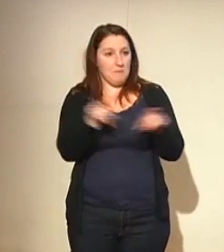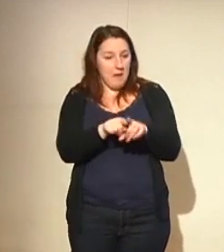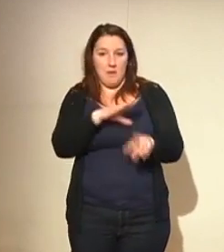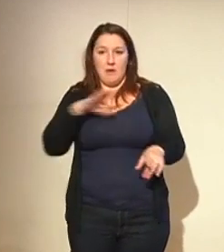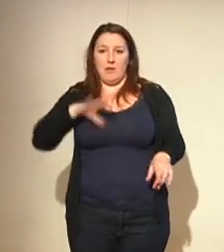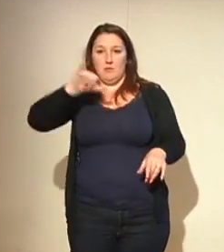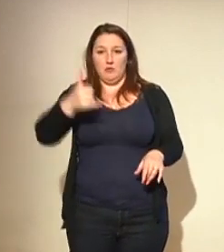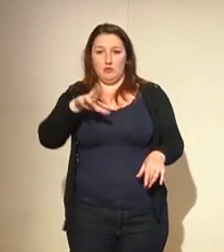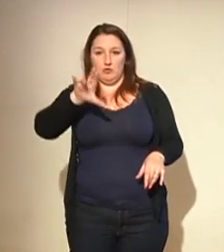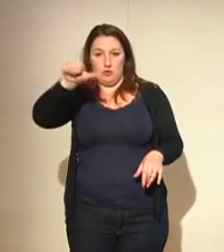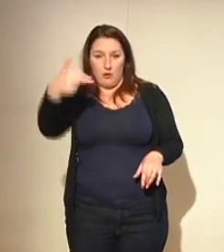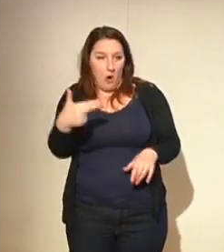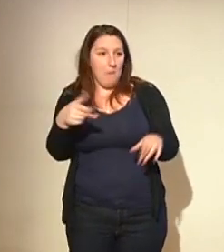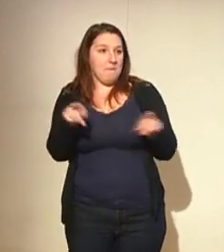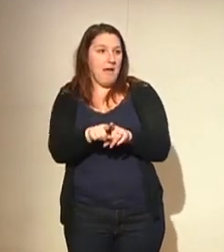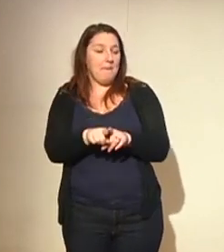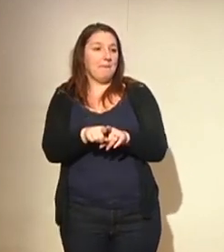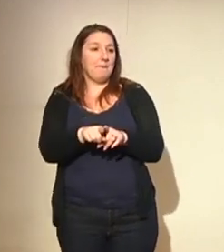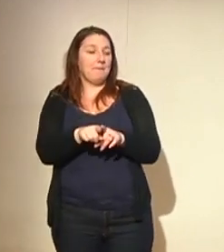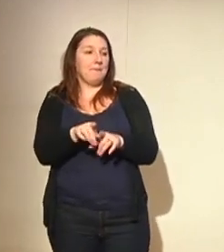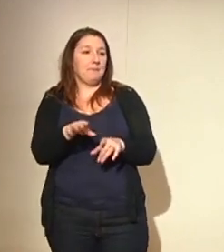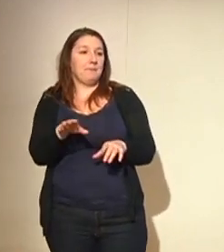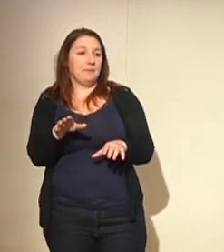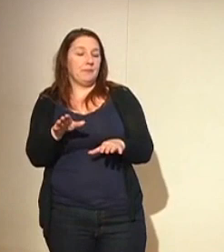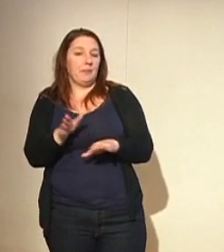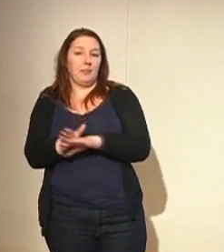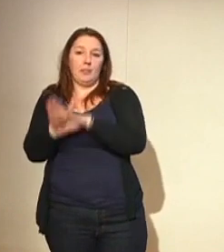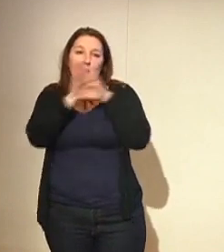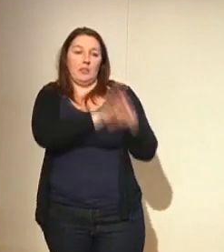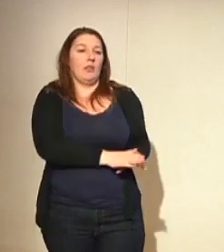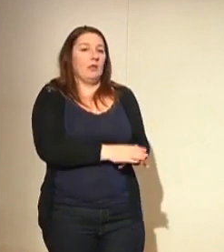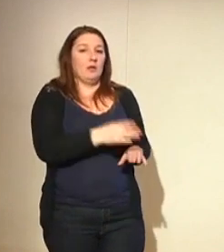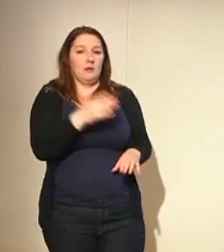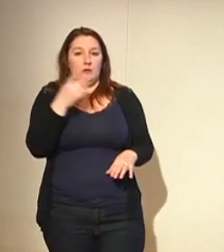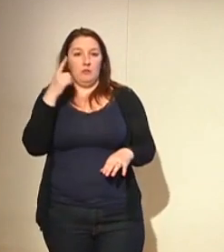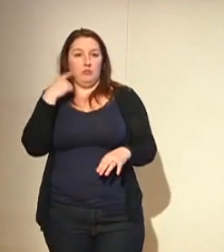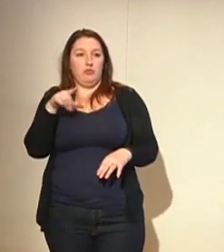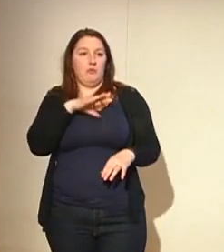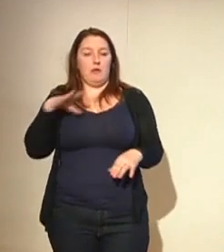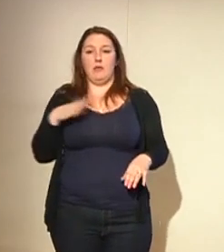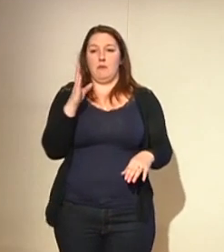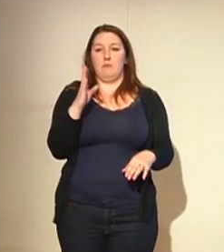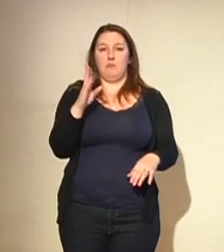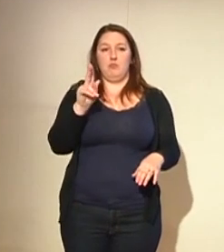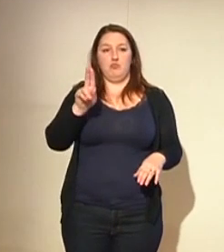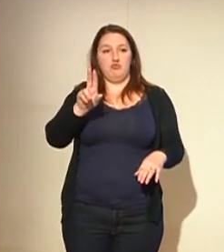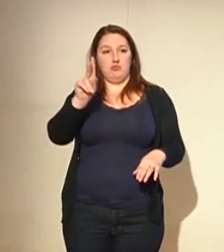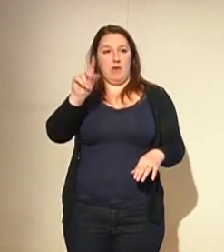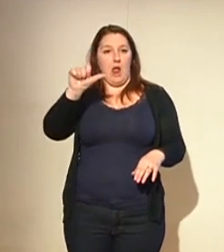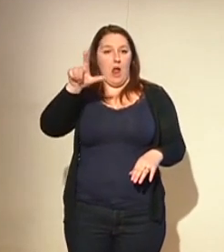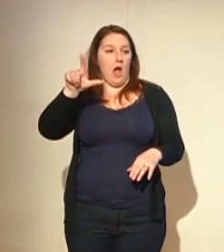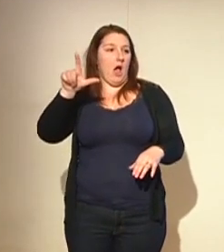Julien même vote pour madame bouala qui est